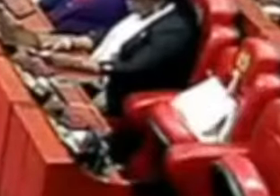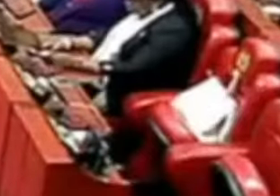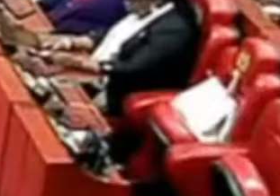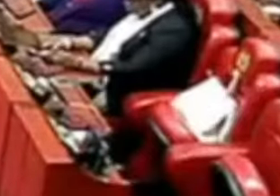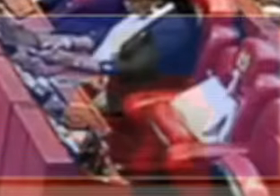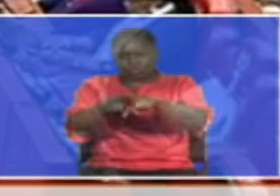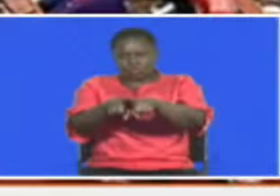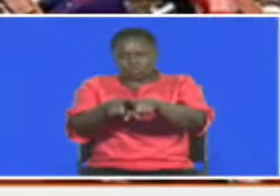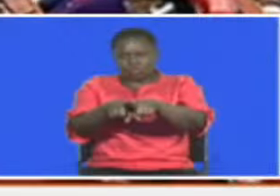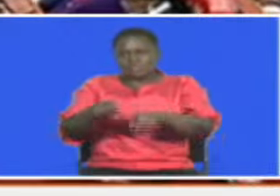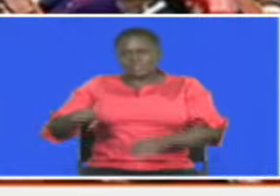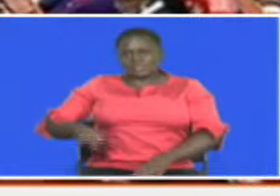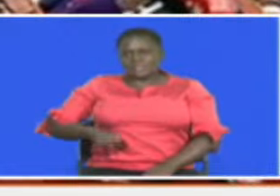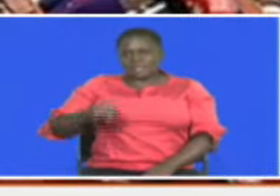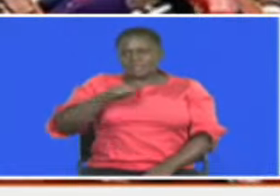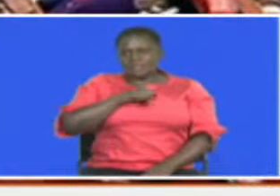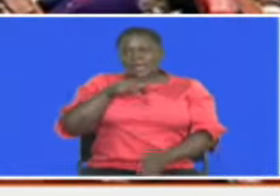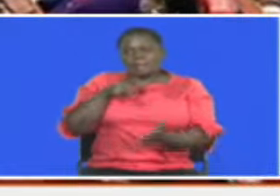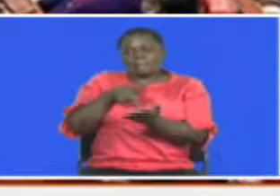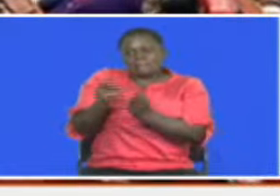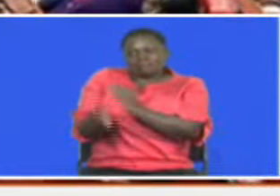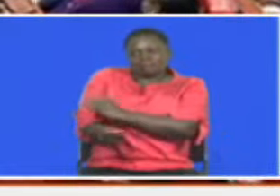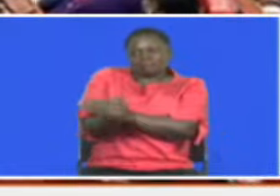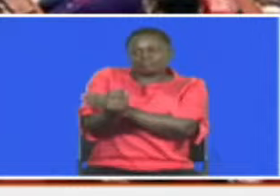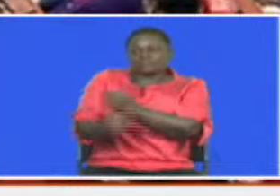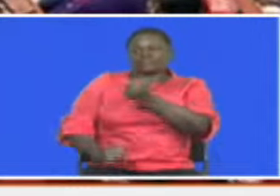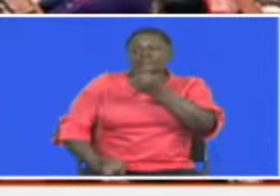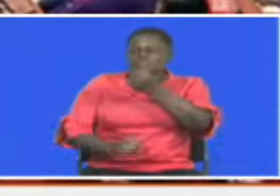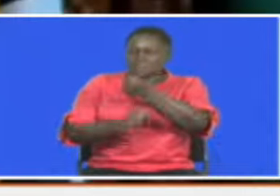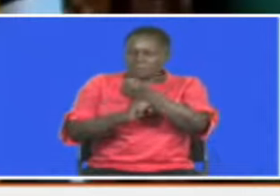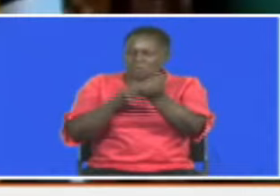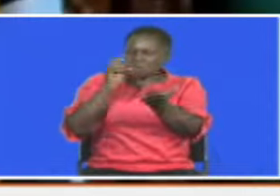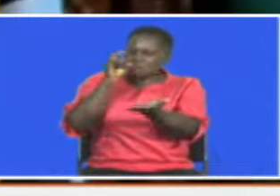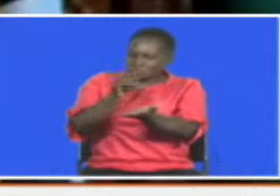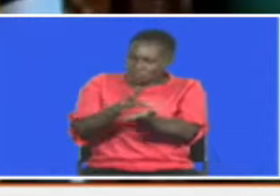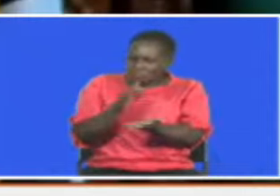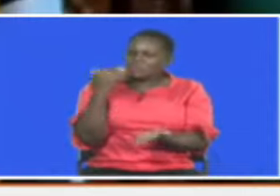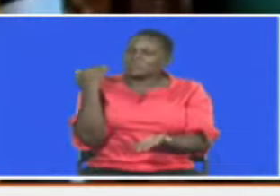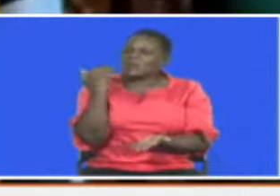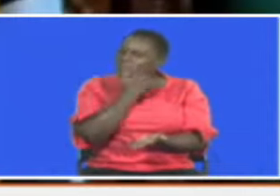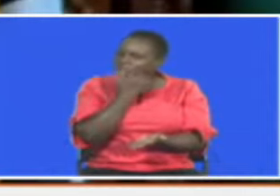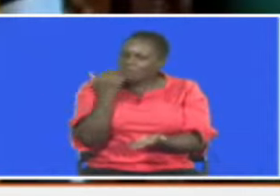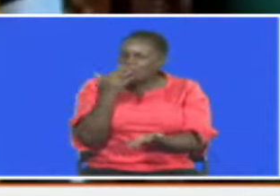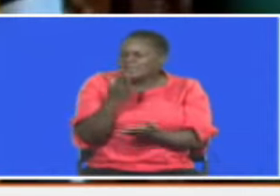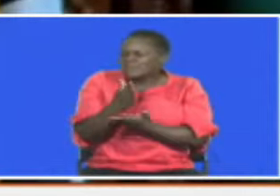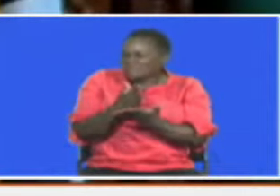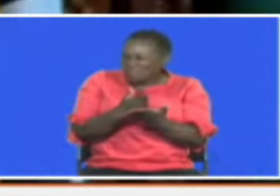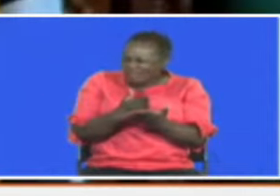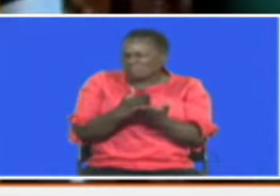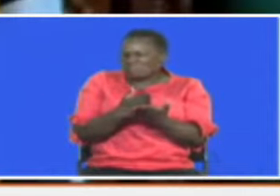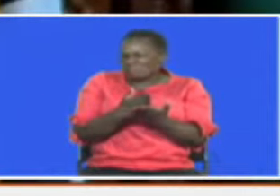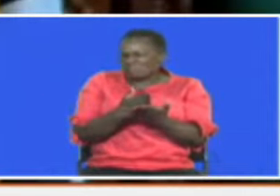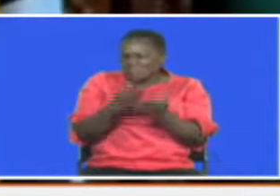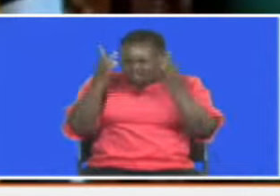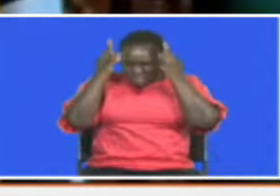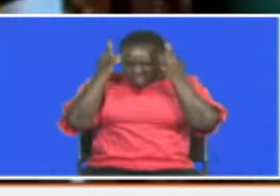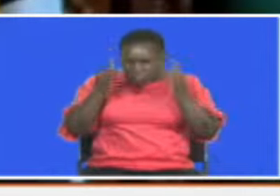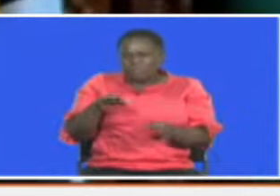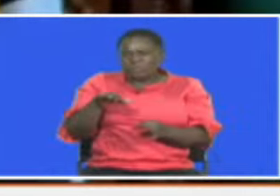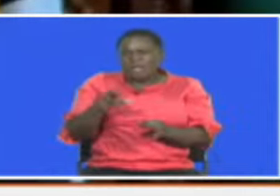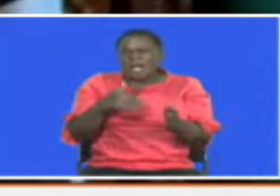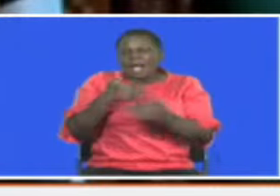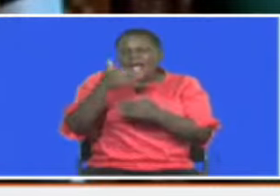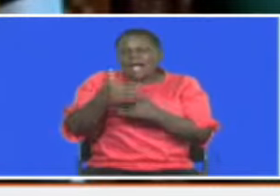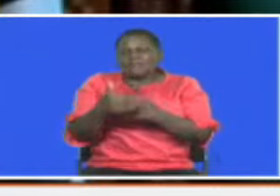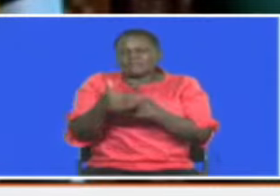kawaida masip KUA Mono hoja ya kumbandua gashagwa wengine wakisema kuwa uamuzi wao ulikua